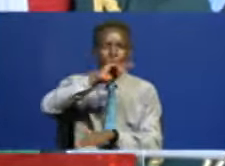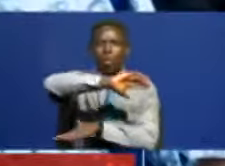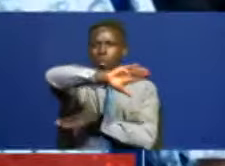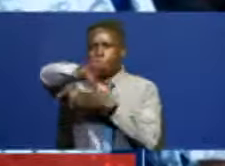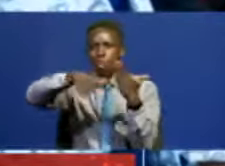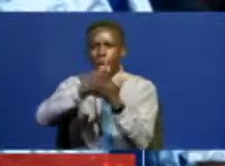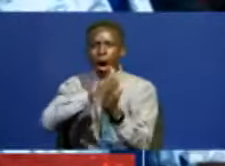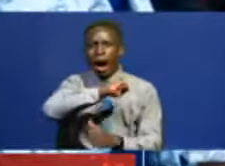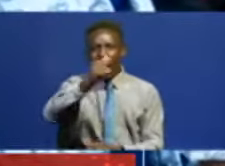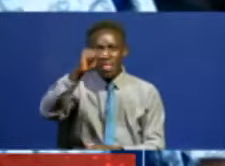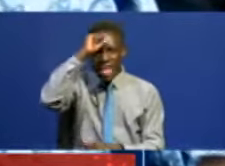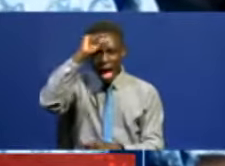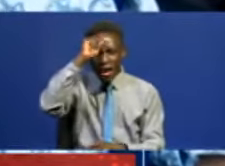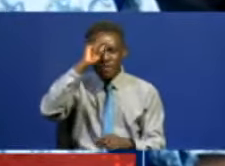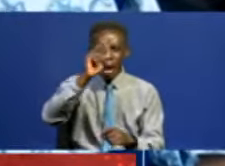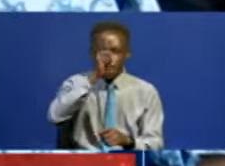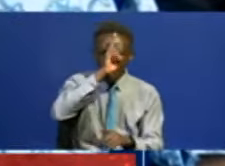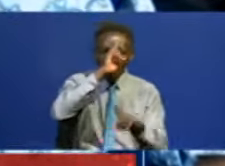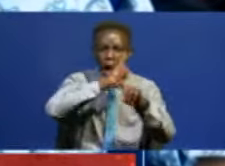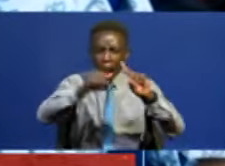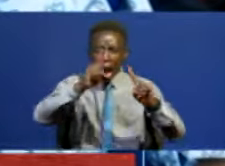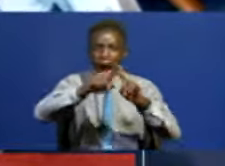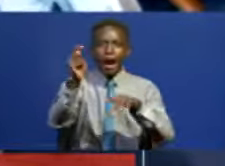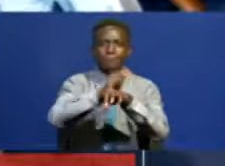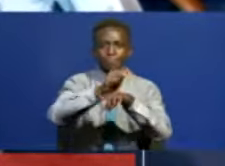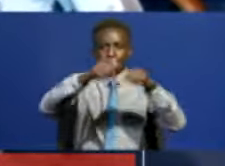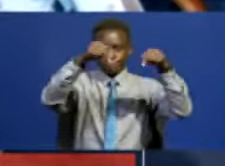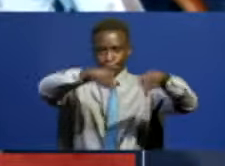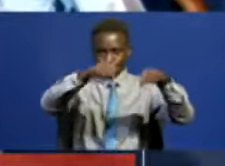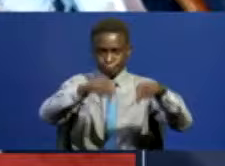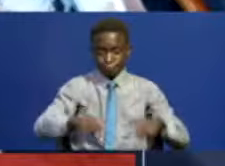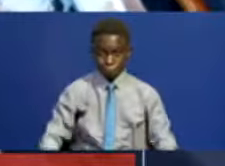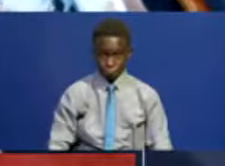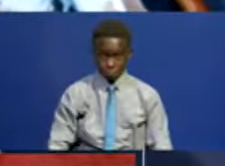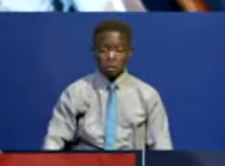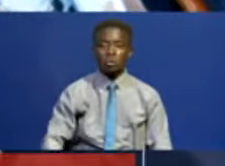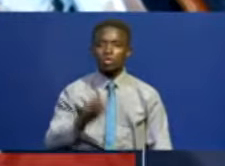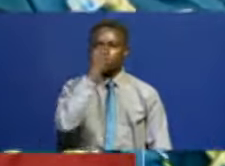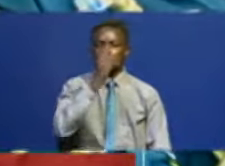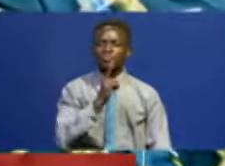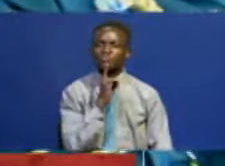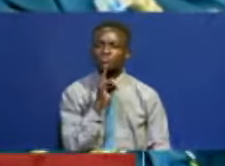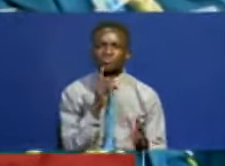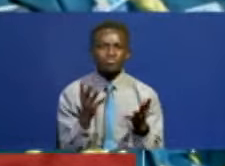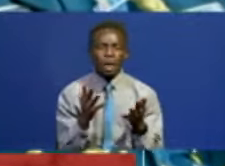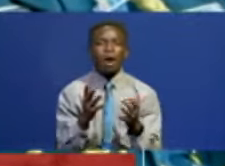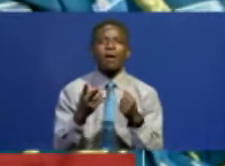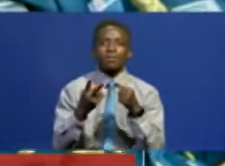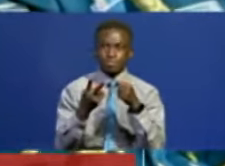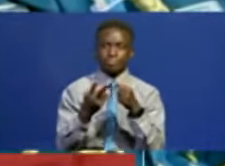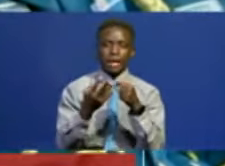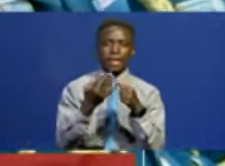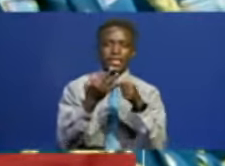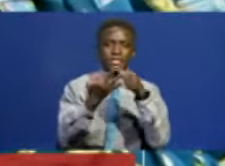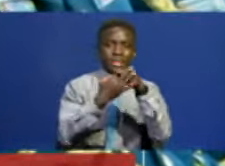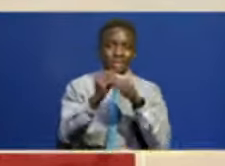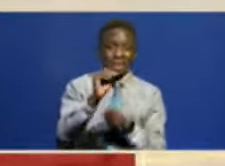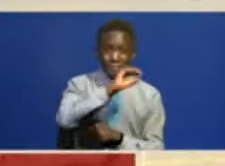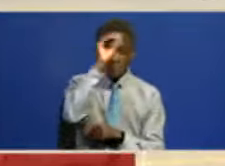government. Ruto alisema baraza la kitaifa la usalama limekusudia 80% ya ajira zote zinazohusisha